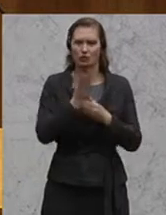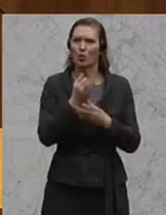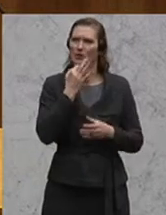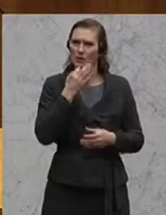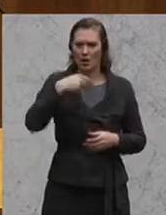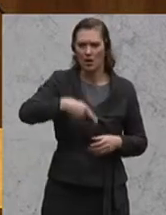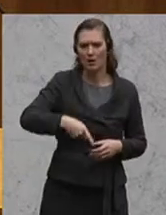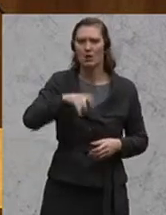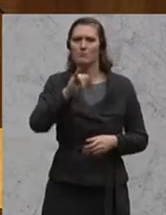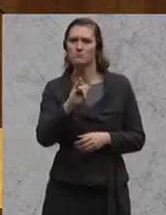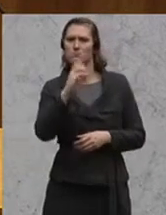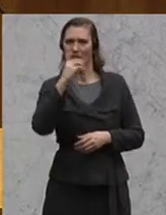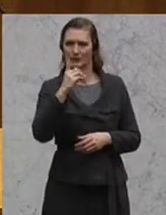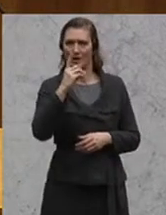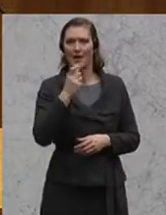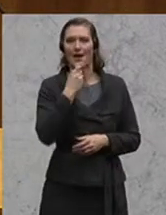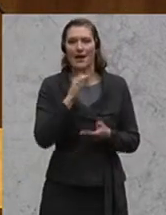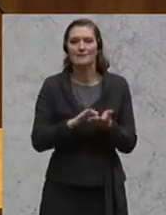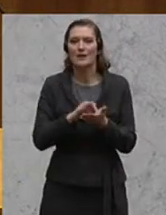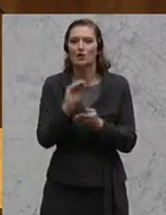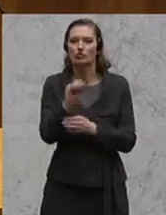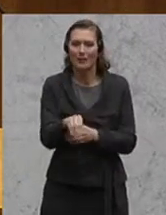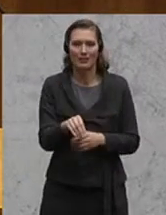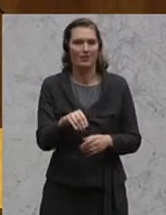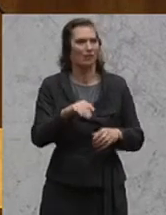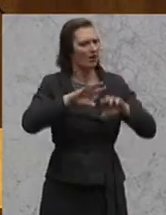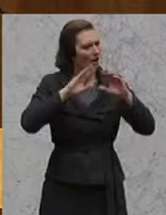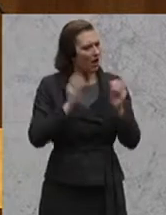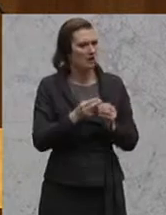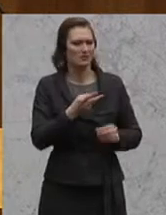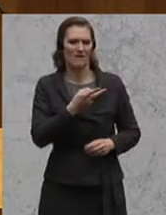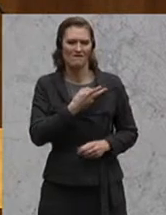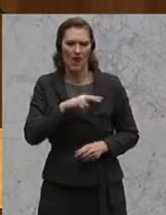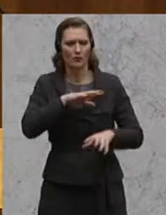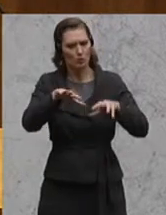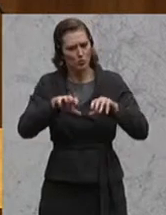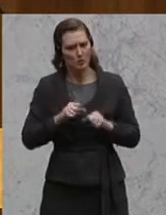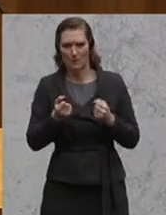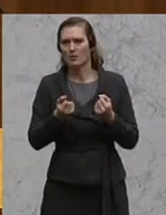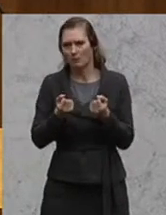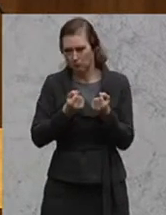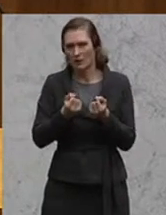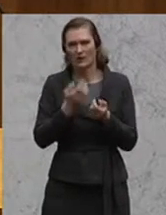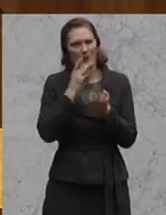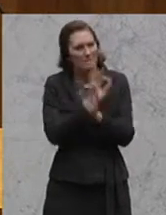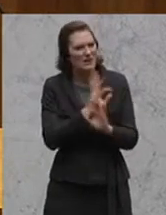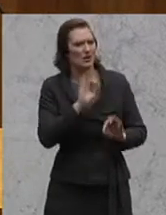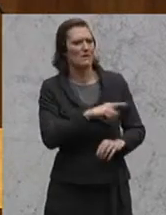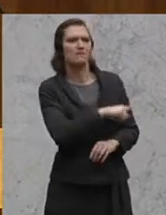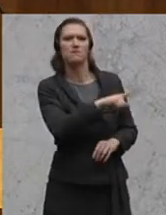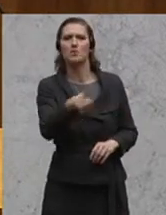und Eizellenspende in die Hand genommen, verantwortungsvoll politisch gestaltet, zum Besten für unsere